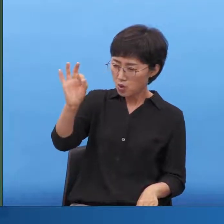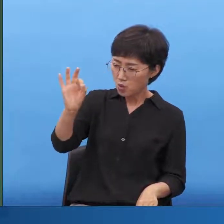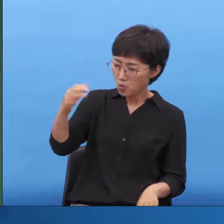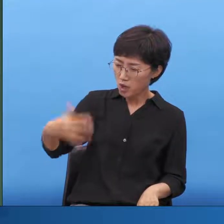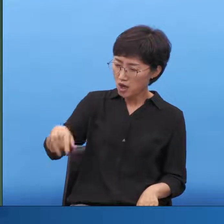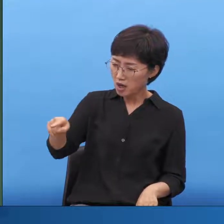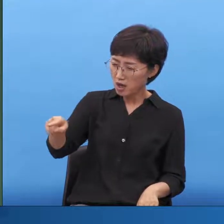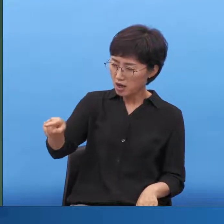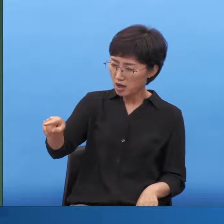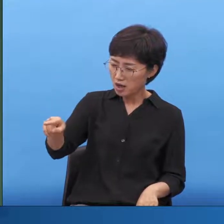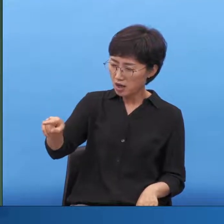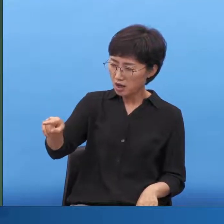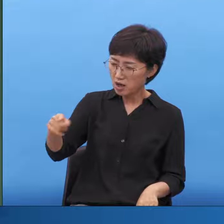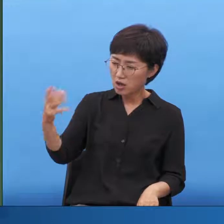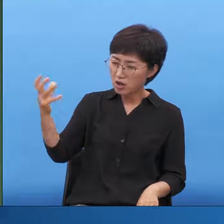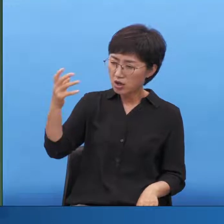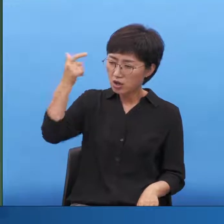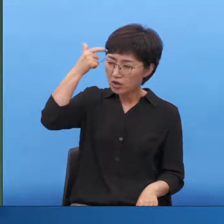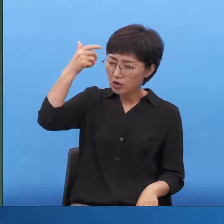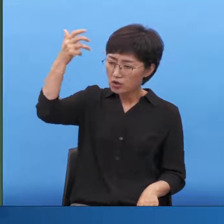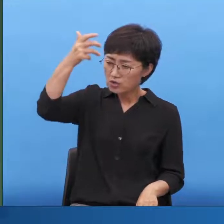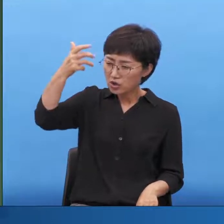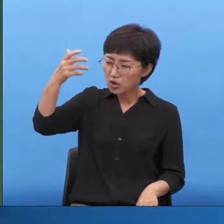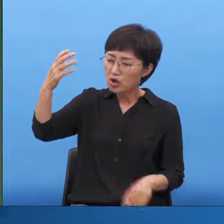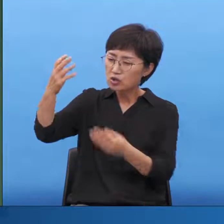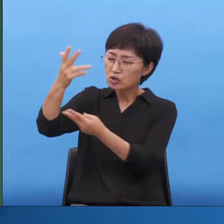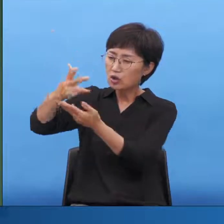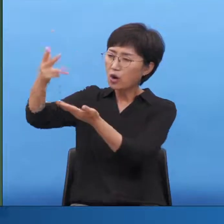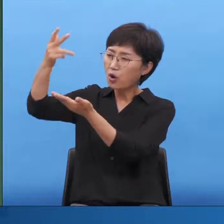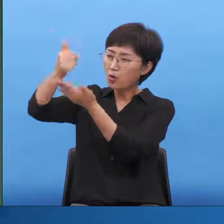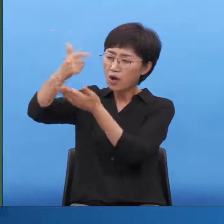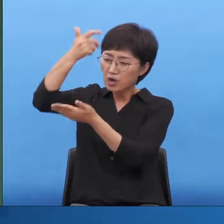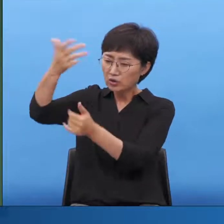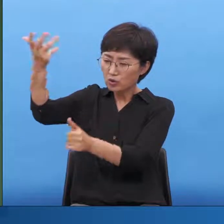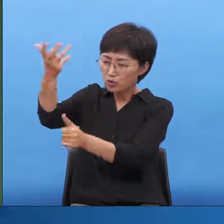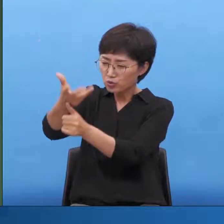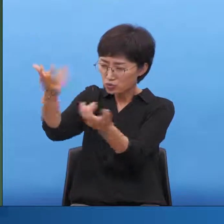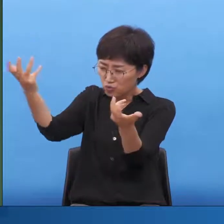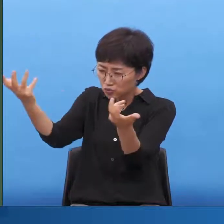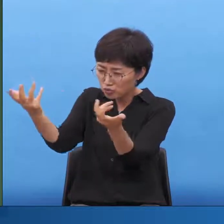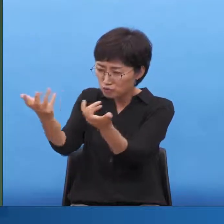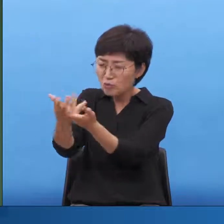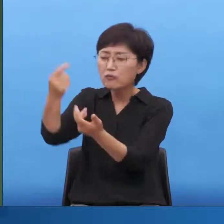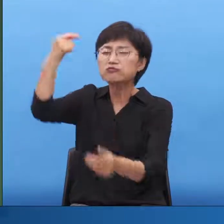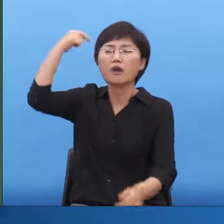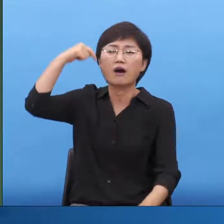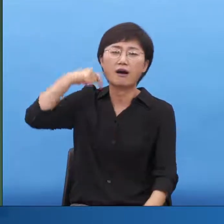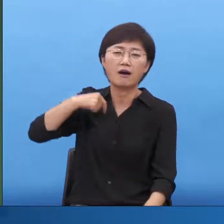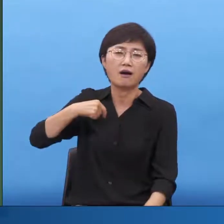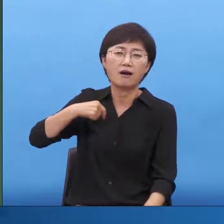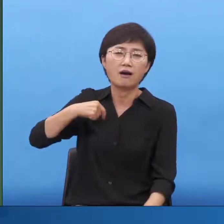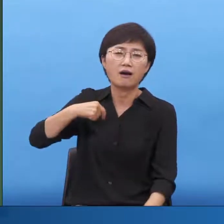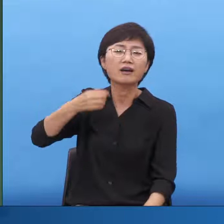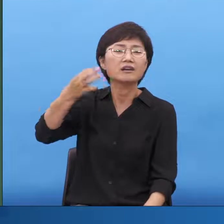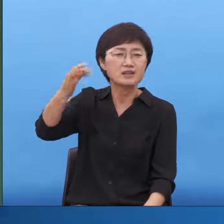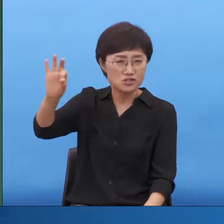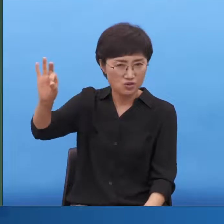所以法老王对约瑟正是说了这个。 여호와의 신에 충만하구나 이렇게 얘기했어요. 哇，你被耶和华的灵充满呐。 다윗에게 일어난 게